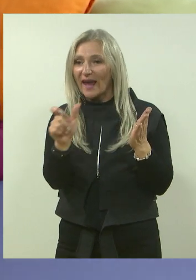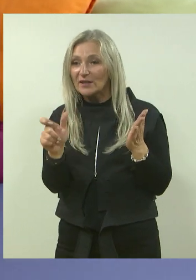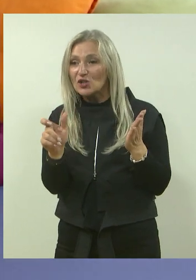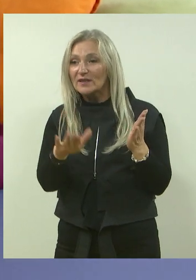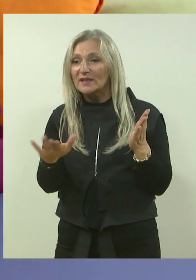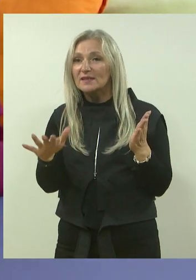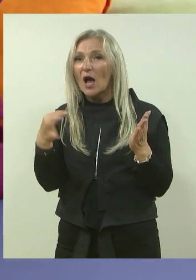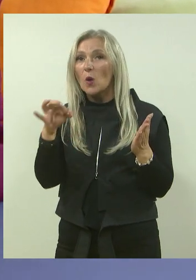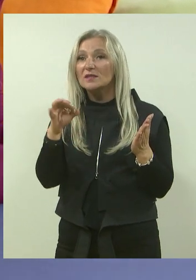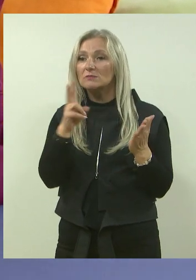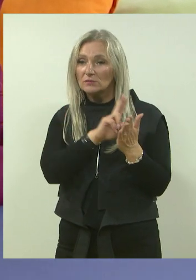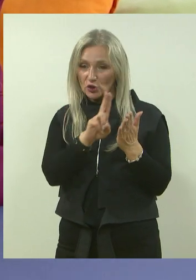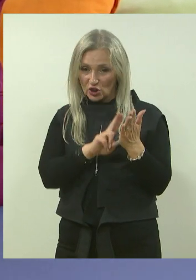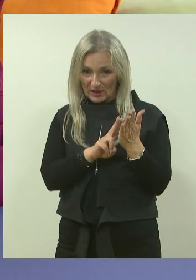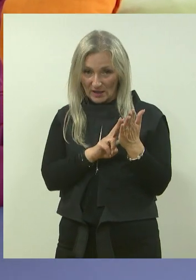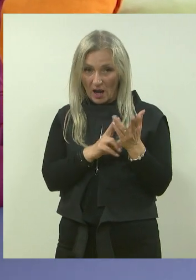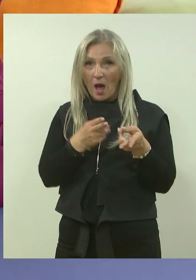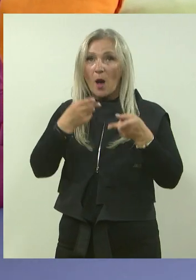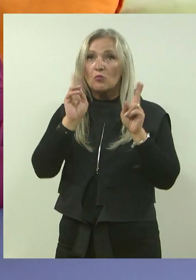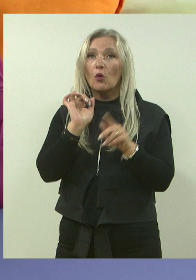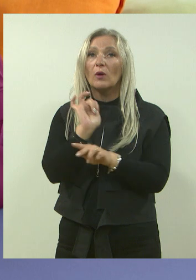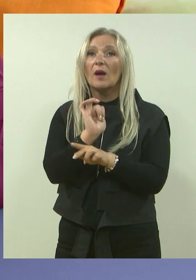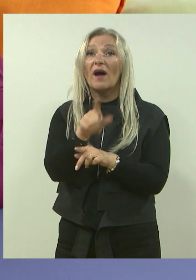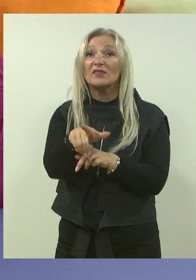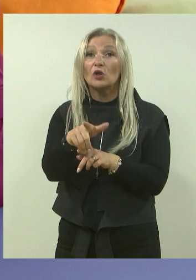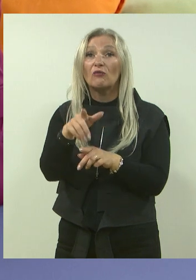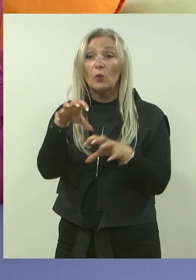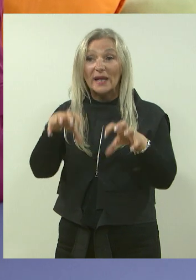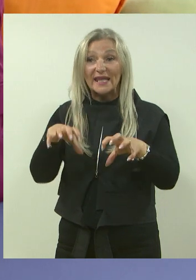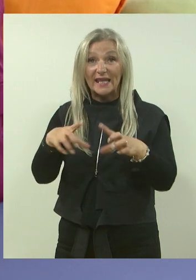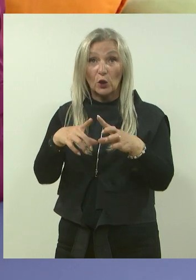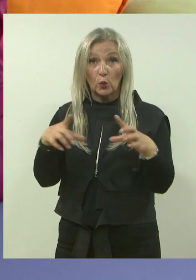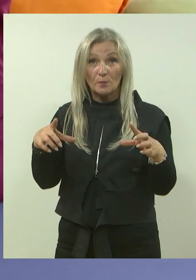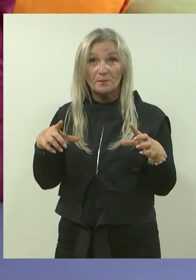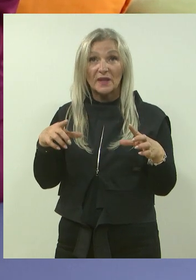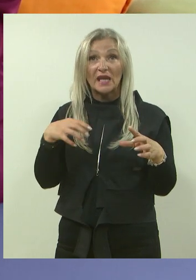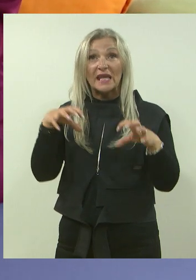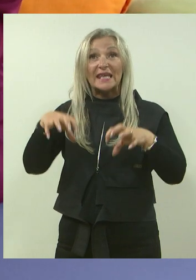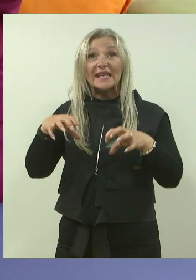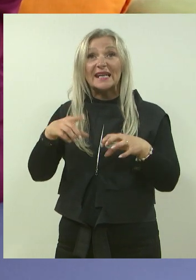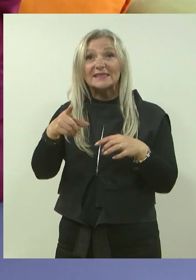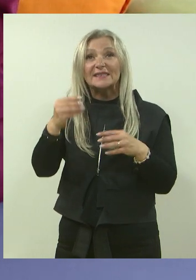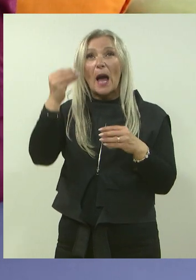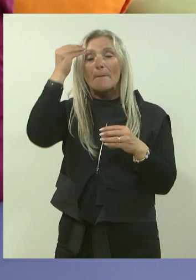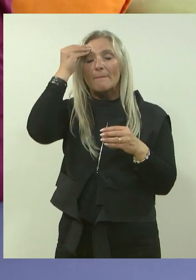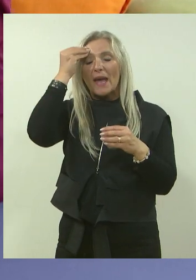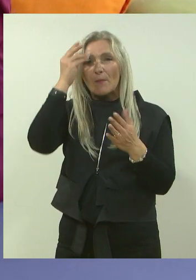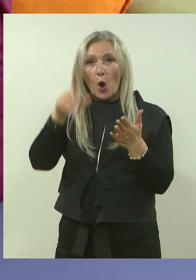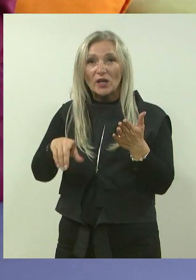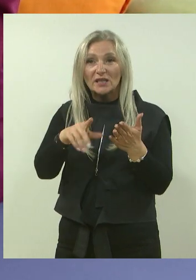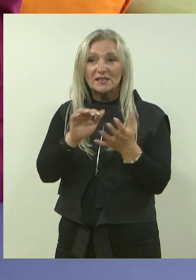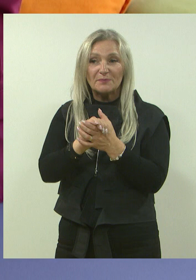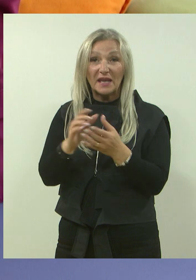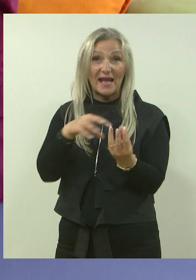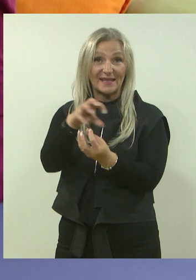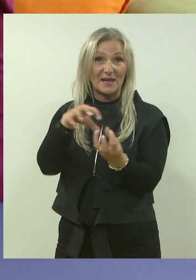što mogu čitati slikovnicu, će moći nabaviti i tu igru i poigrati još taj memory, pa malo i s